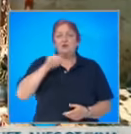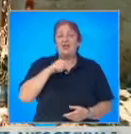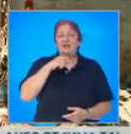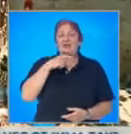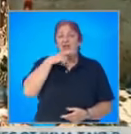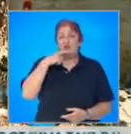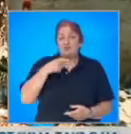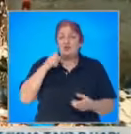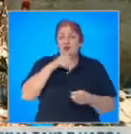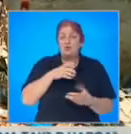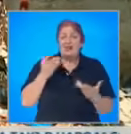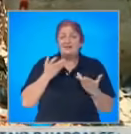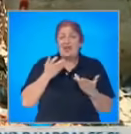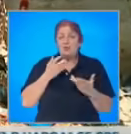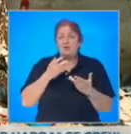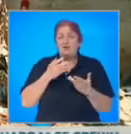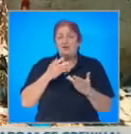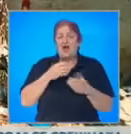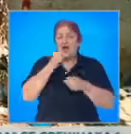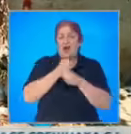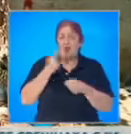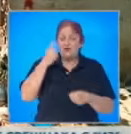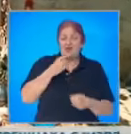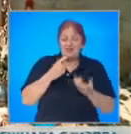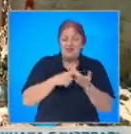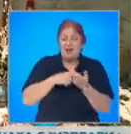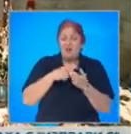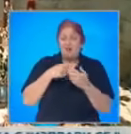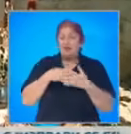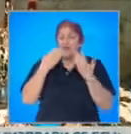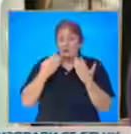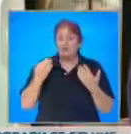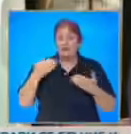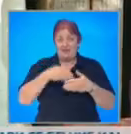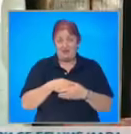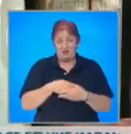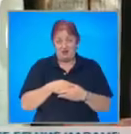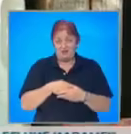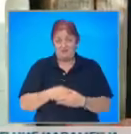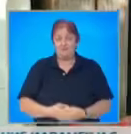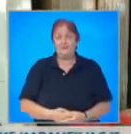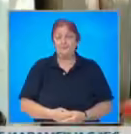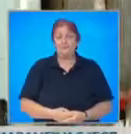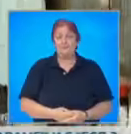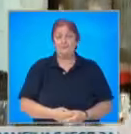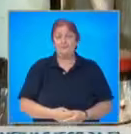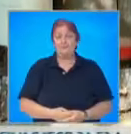Водата в Червен се пуска само в делничните дни за няколко часа сутрин и вечер.